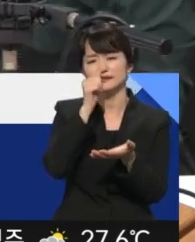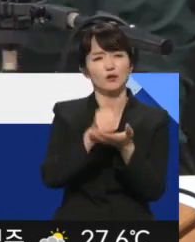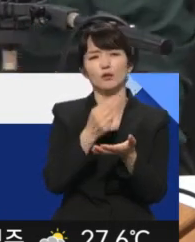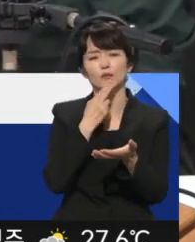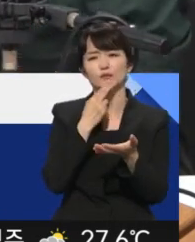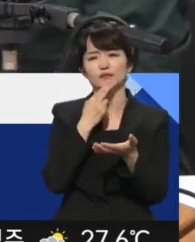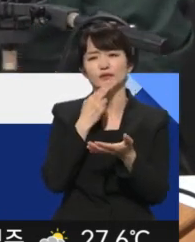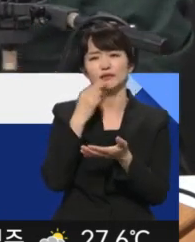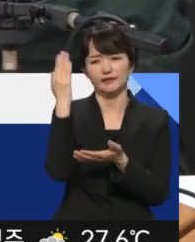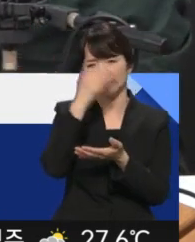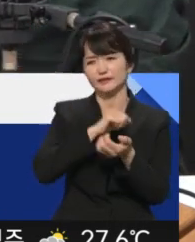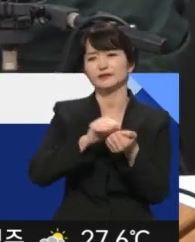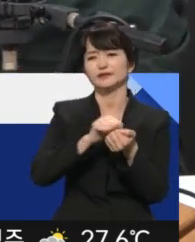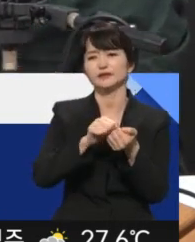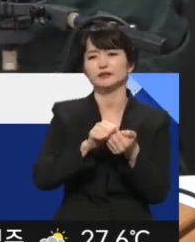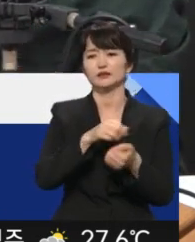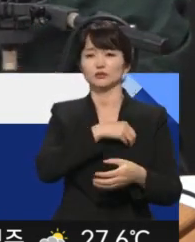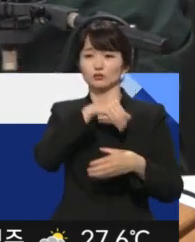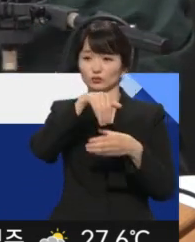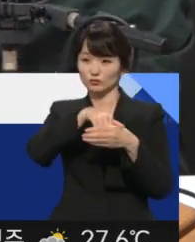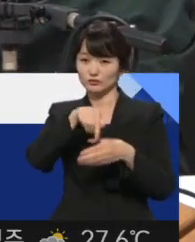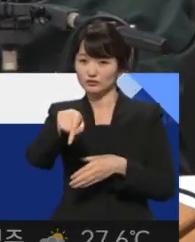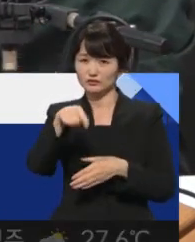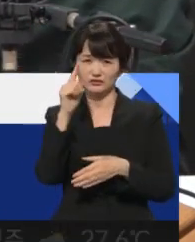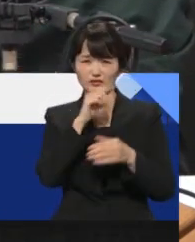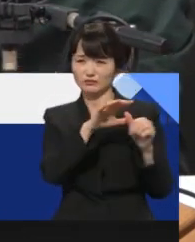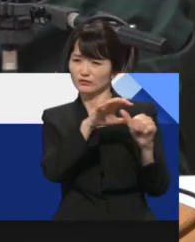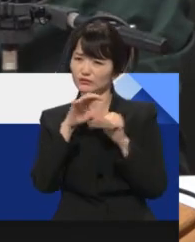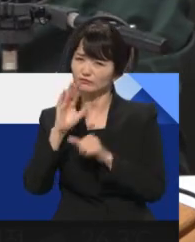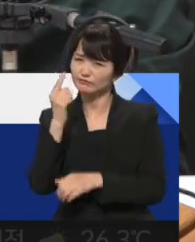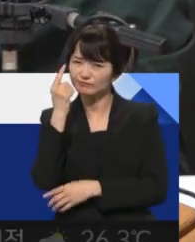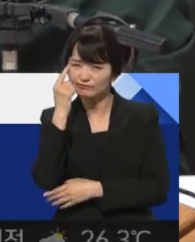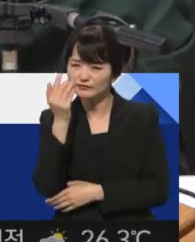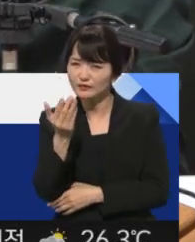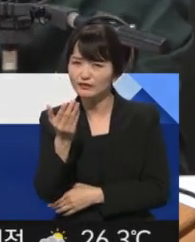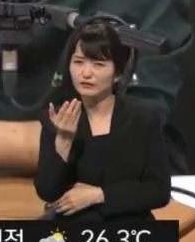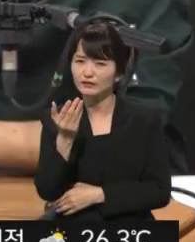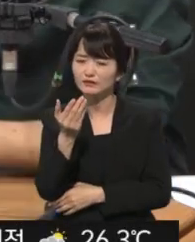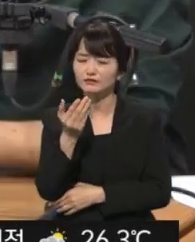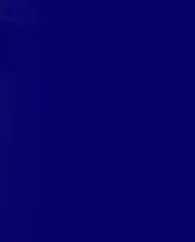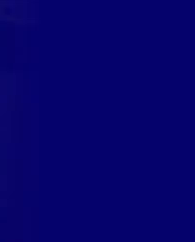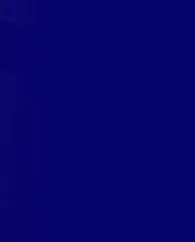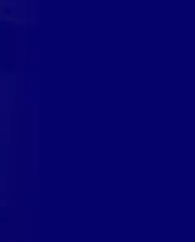건데 이게 사실 총선이라는 것을 그렇게 악용해도 되는가 싶어요.